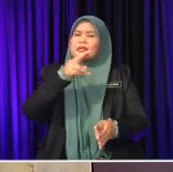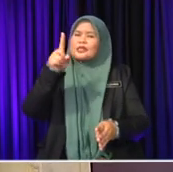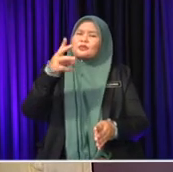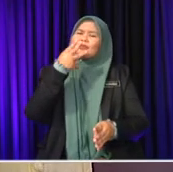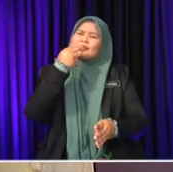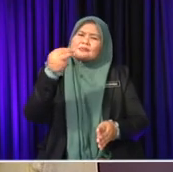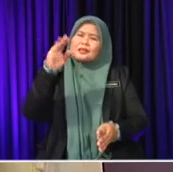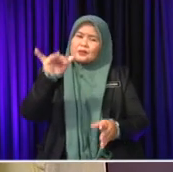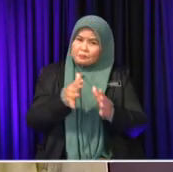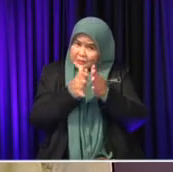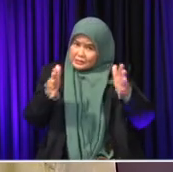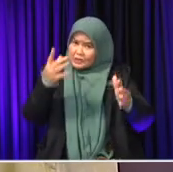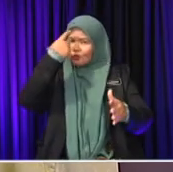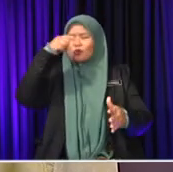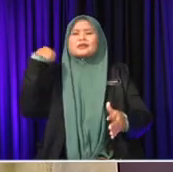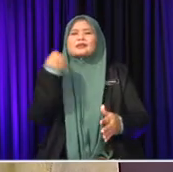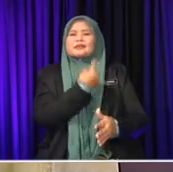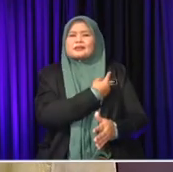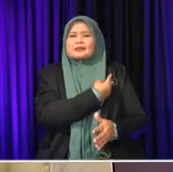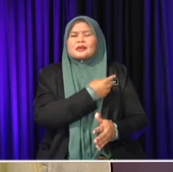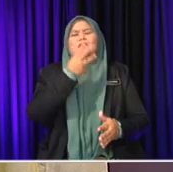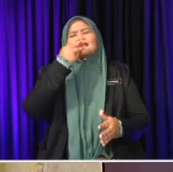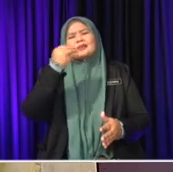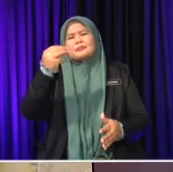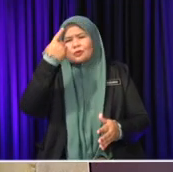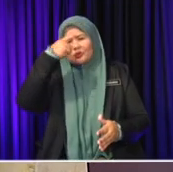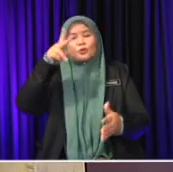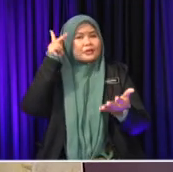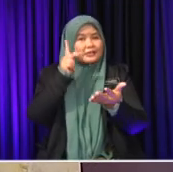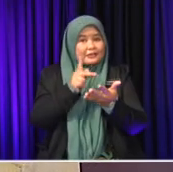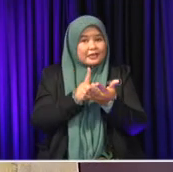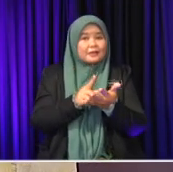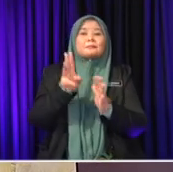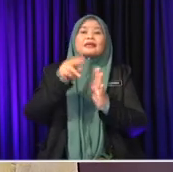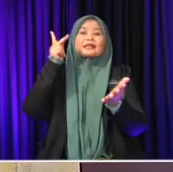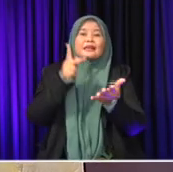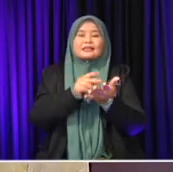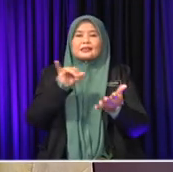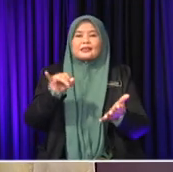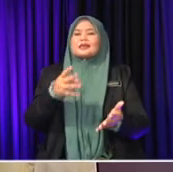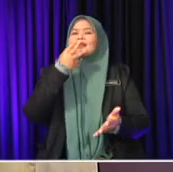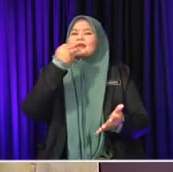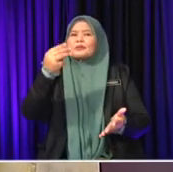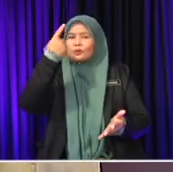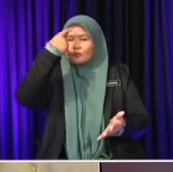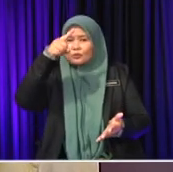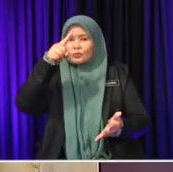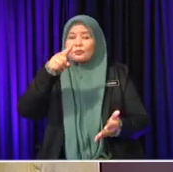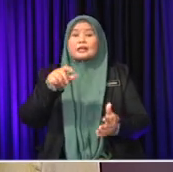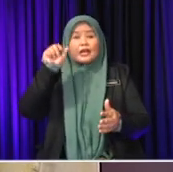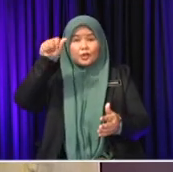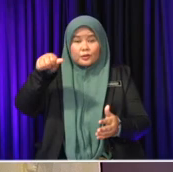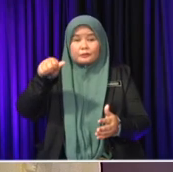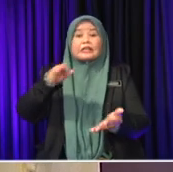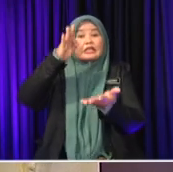nikmat yang besar untuk kita nikmat untuk kenal mengenali nikmat untuk mengakui